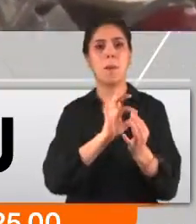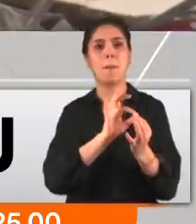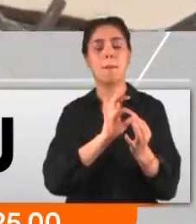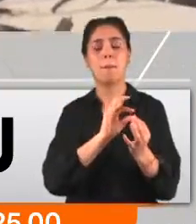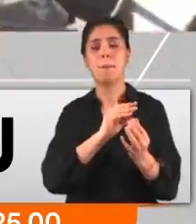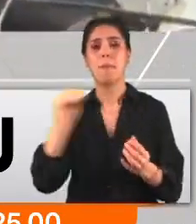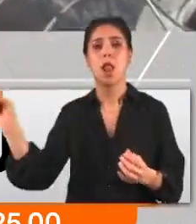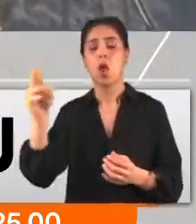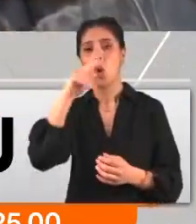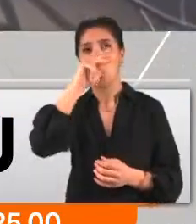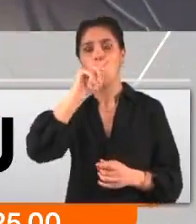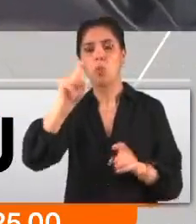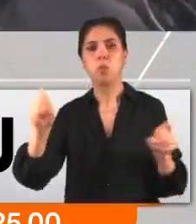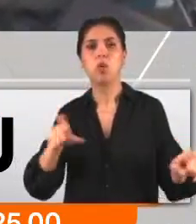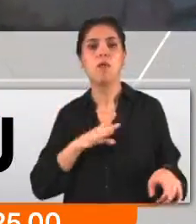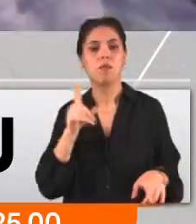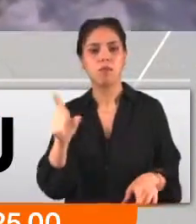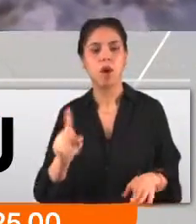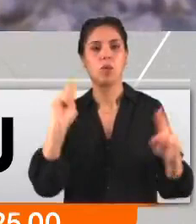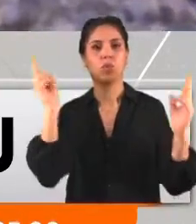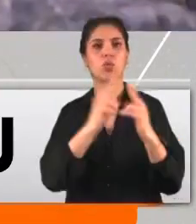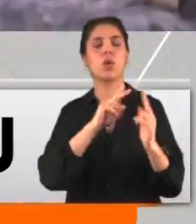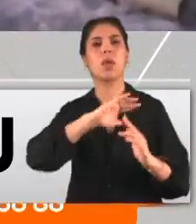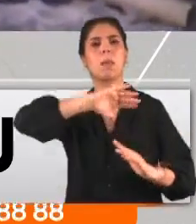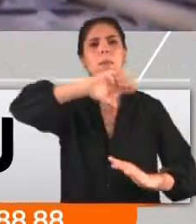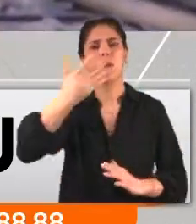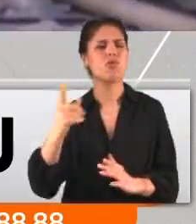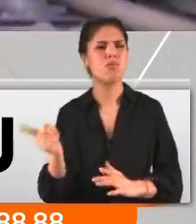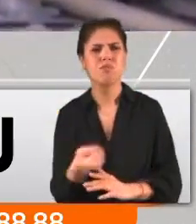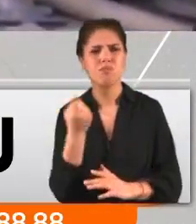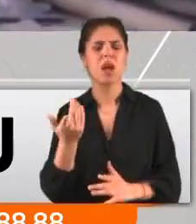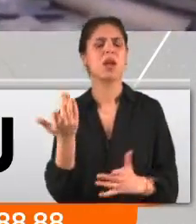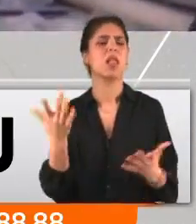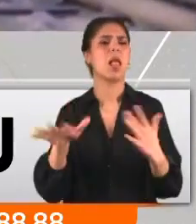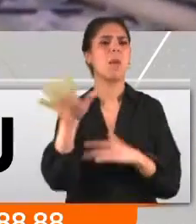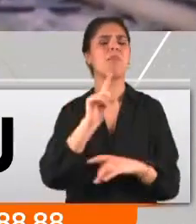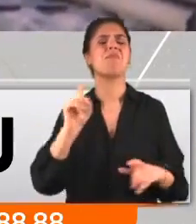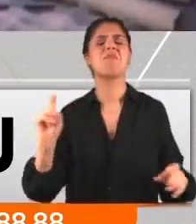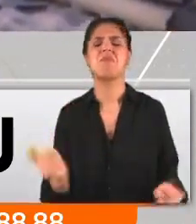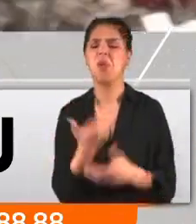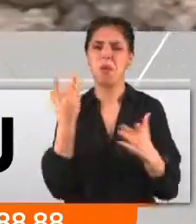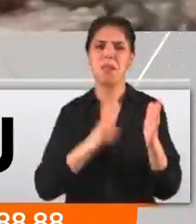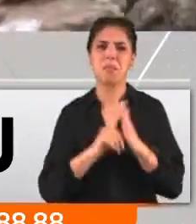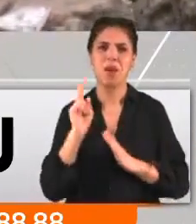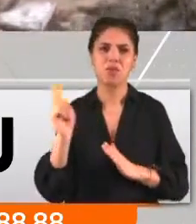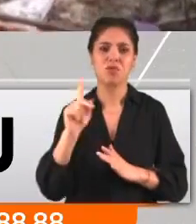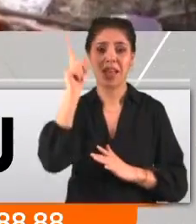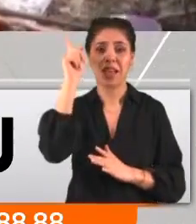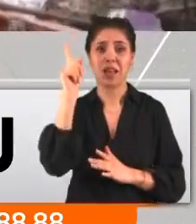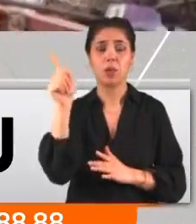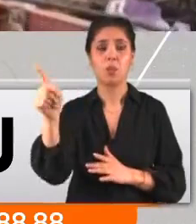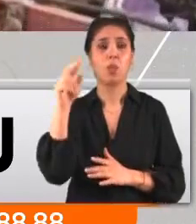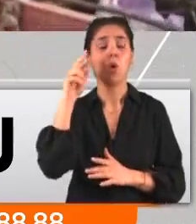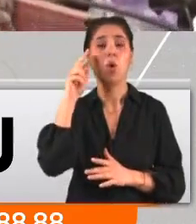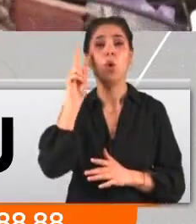kokuya kadar ayırt etme özellikleri var. Bu dünyada hiçbir makinenin, hiçbir cihazın ulaşamadığı bir başarı. Hiçbir şekilde görsel